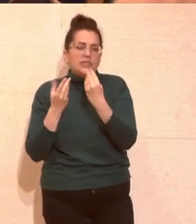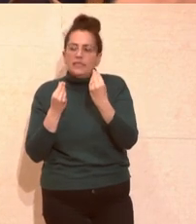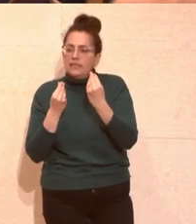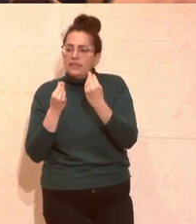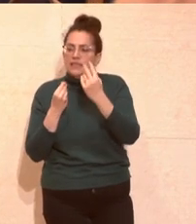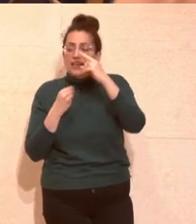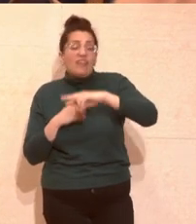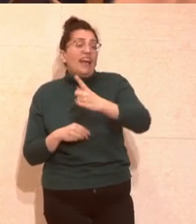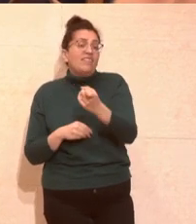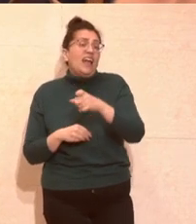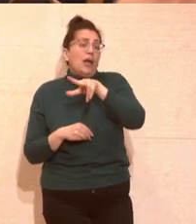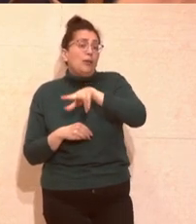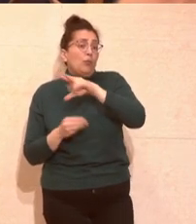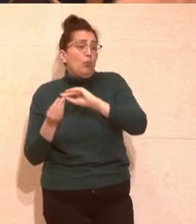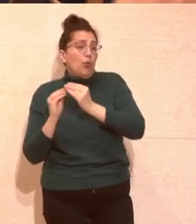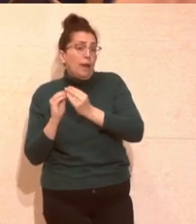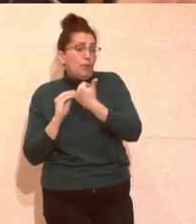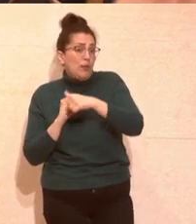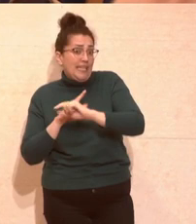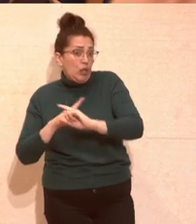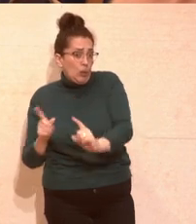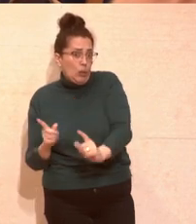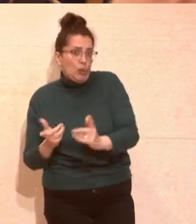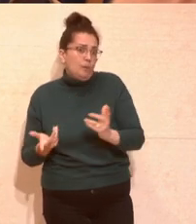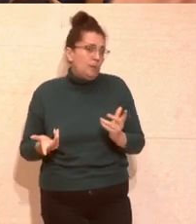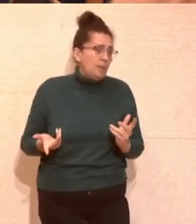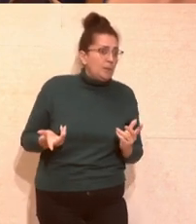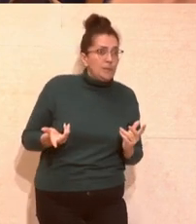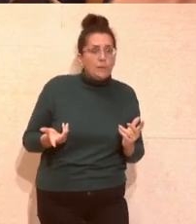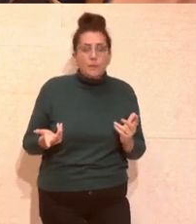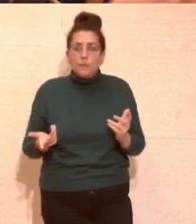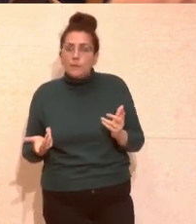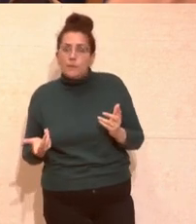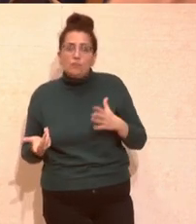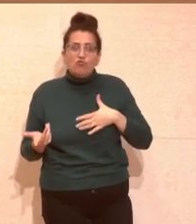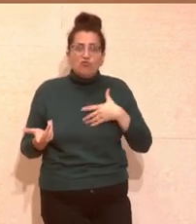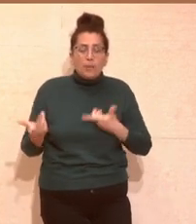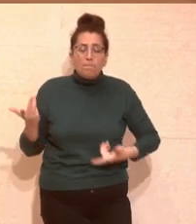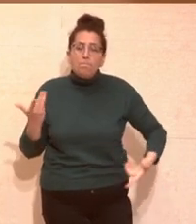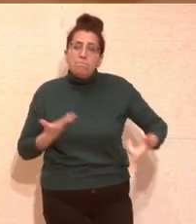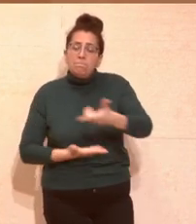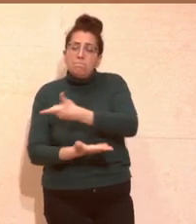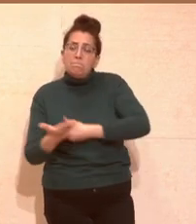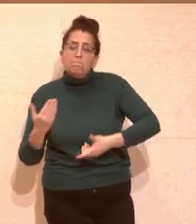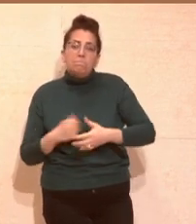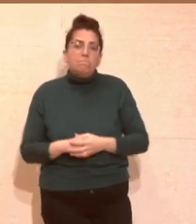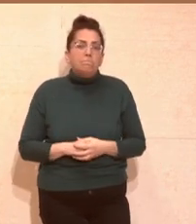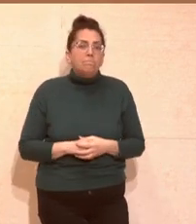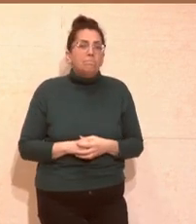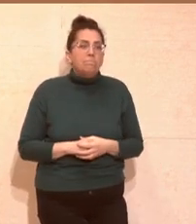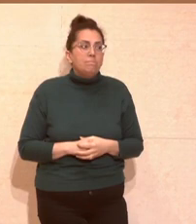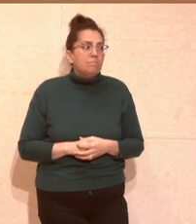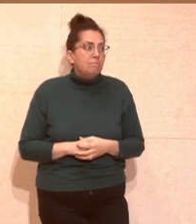de logement. Mais il n'y a pas que ça. Donc voilà, j'aimerais bien évoquer le sujet avec vous. Alors c'est une question